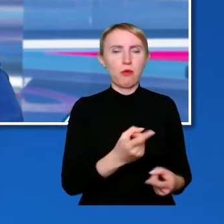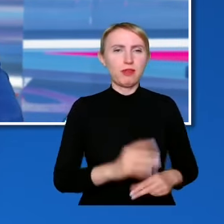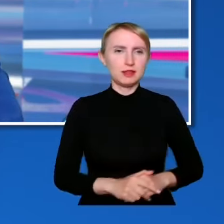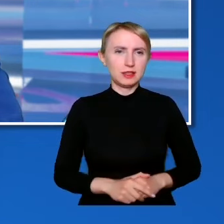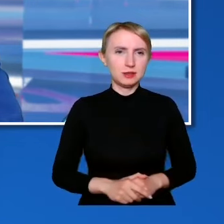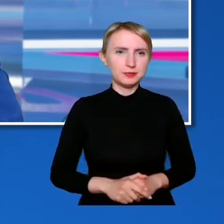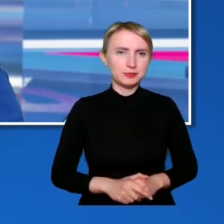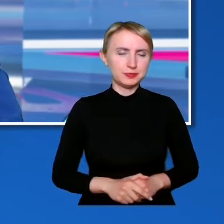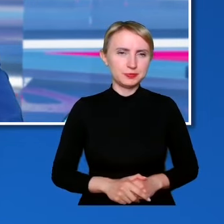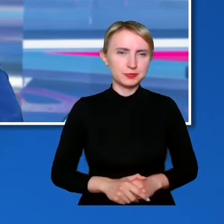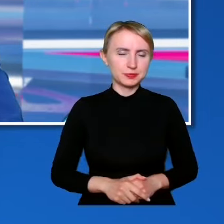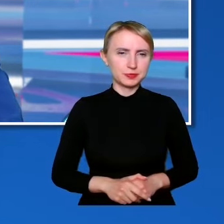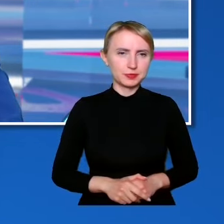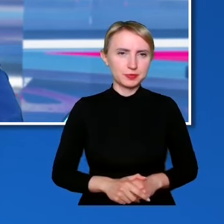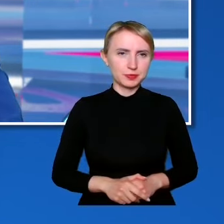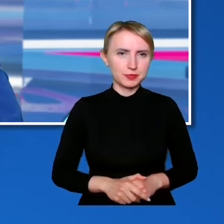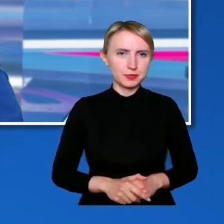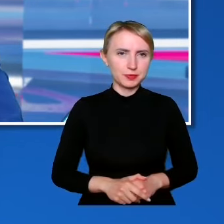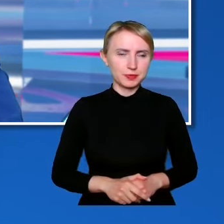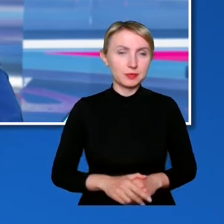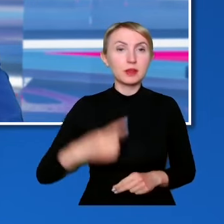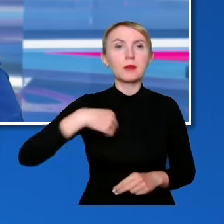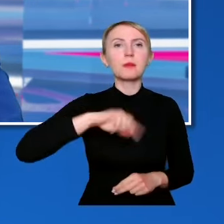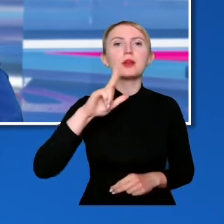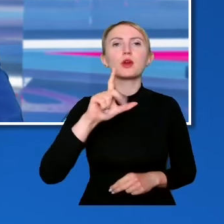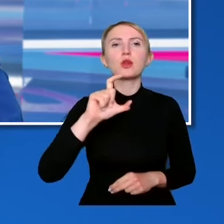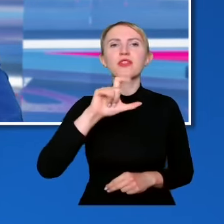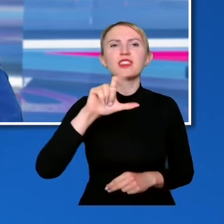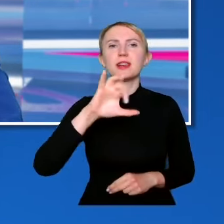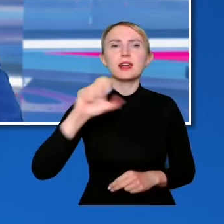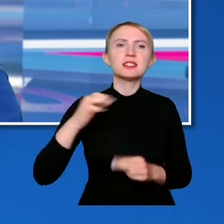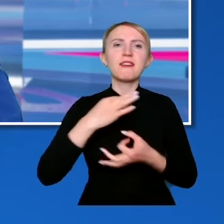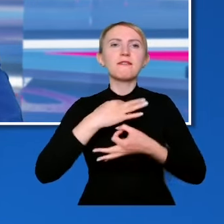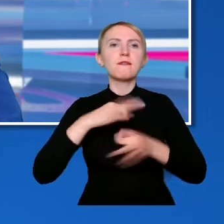że nazywamy się Konfederacja Wolność i Niepodległość